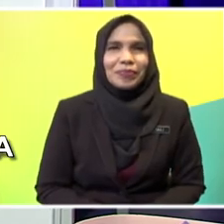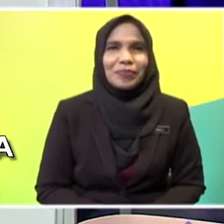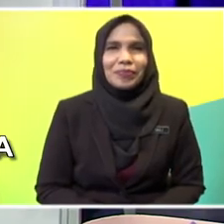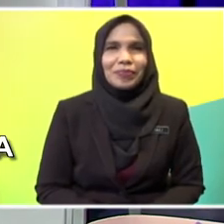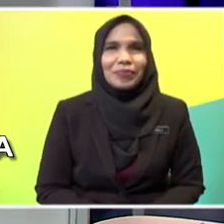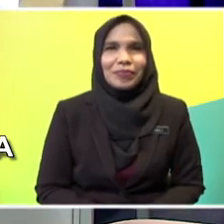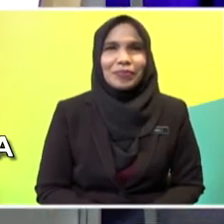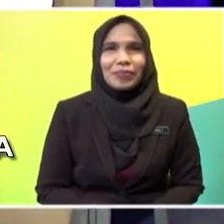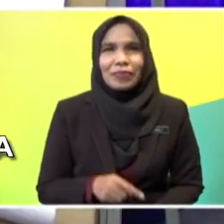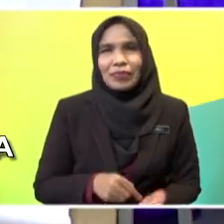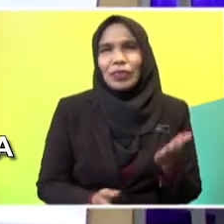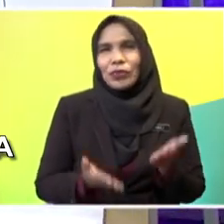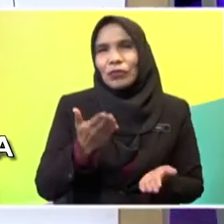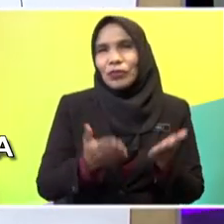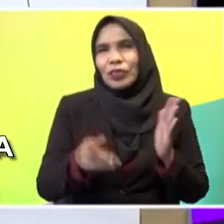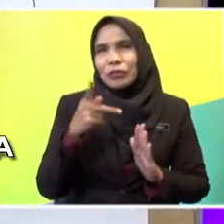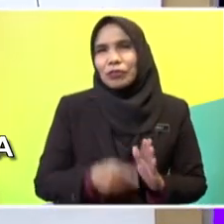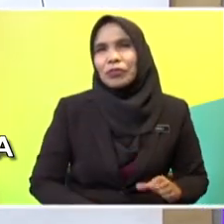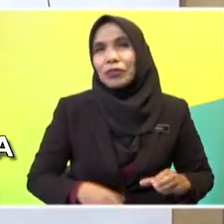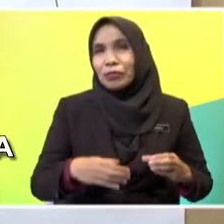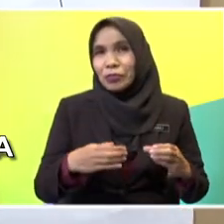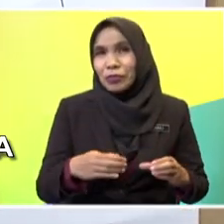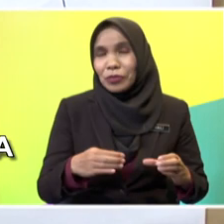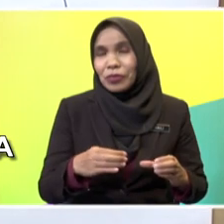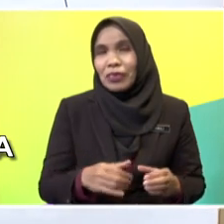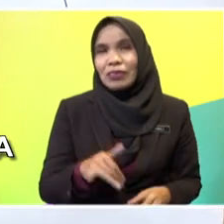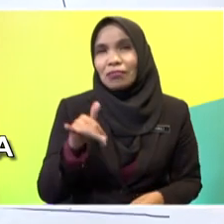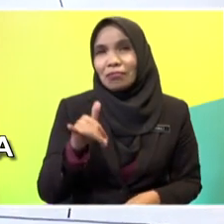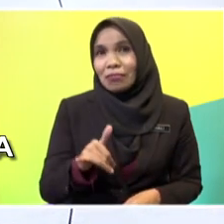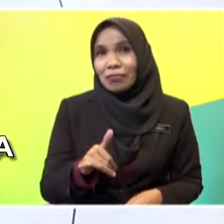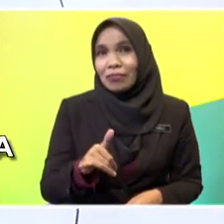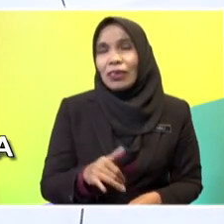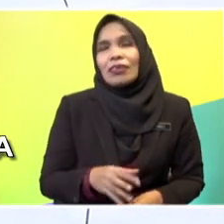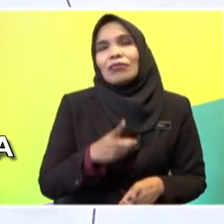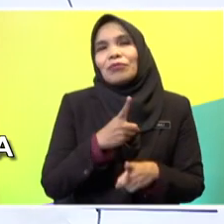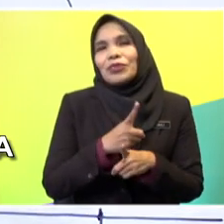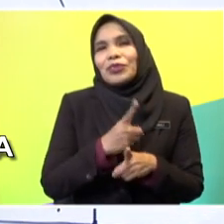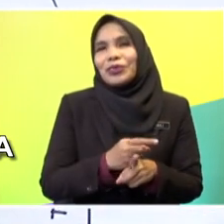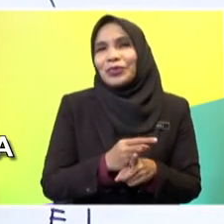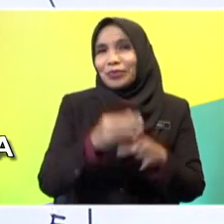Ini mungkin percubaan saya yang betul lah Rina.